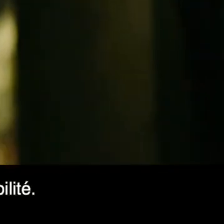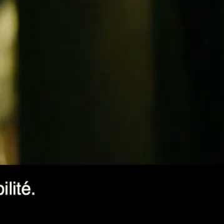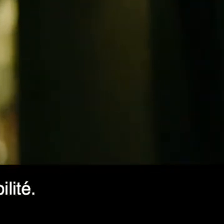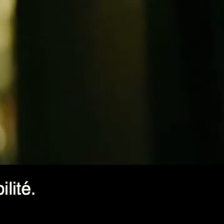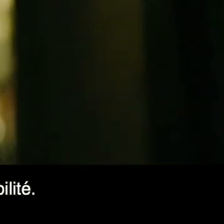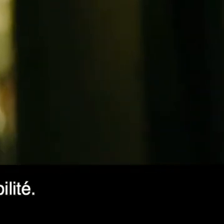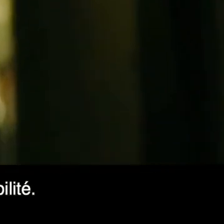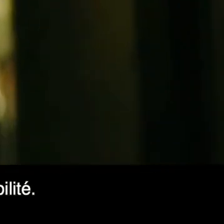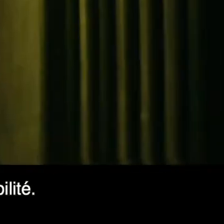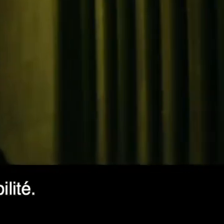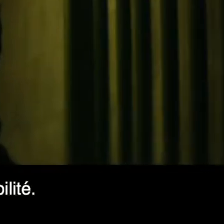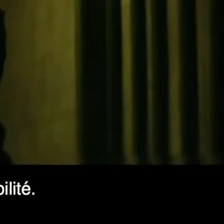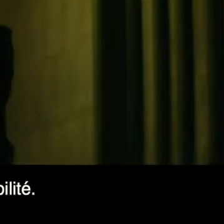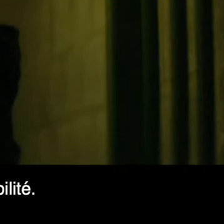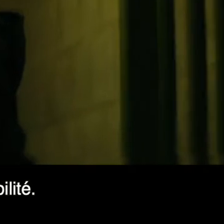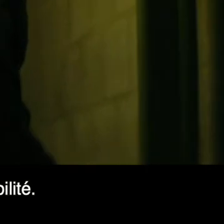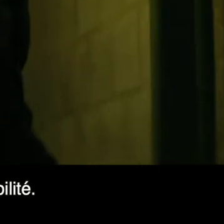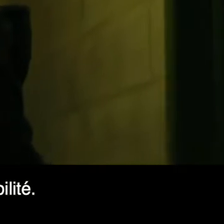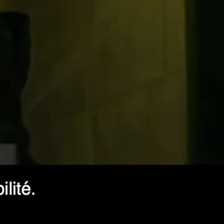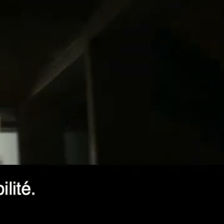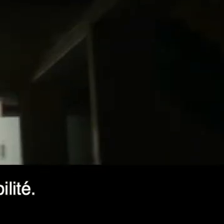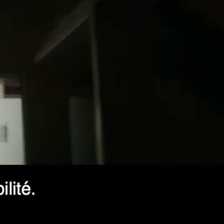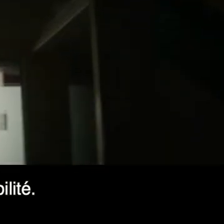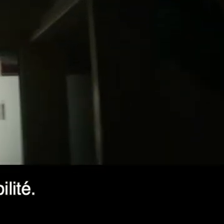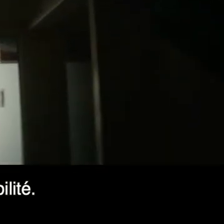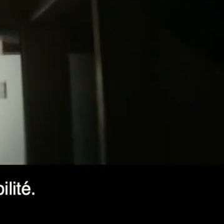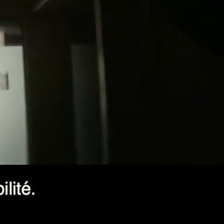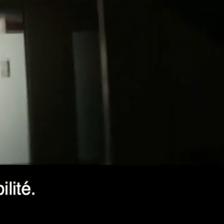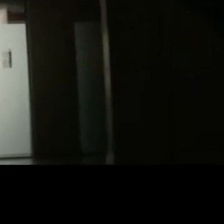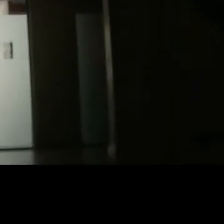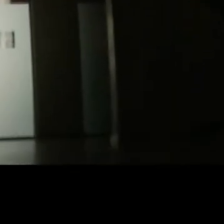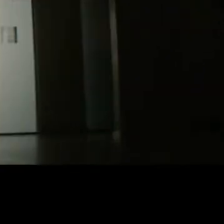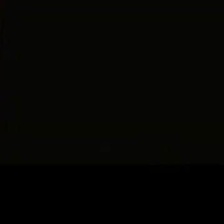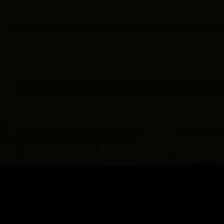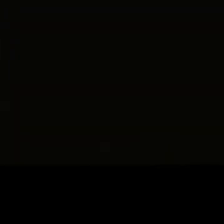Chacun a un rôle à jouer. Une responsabilité.